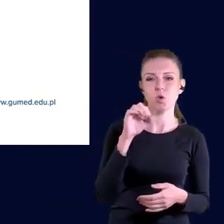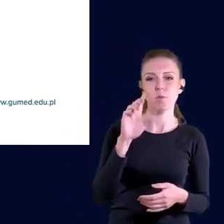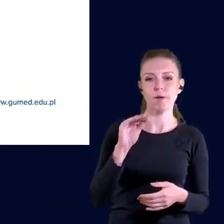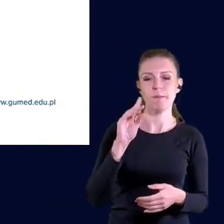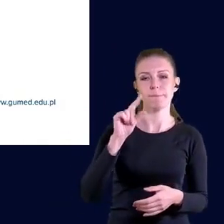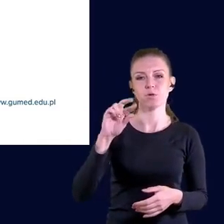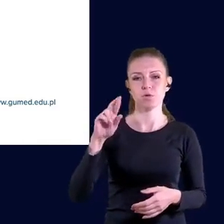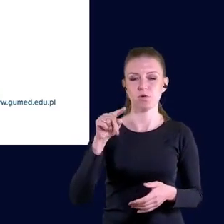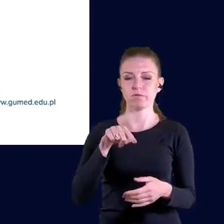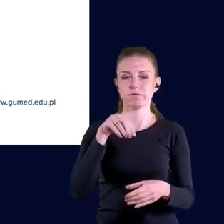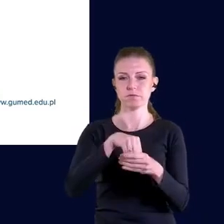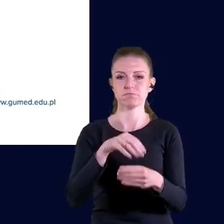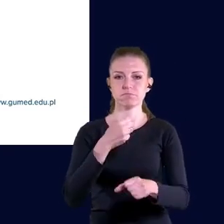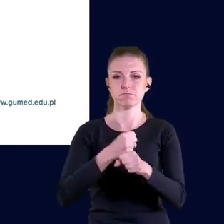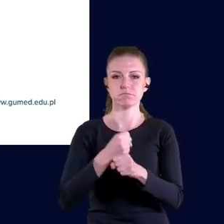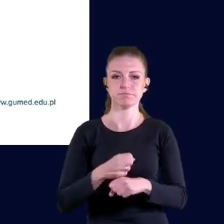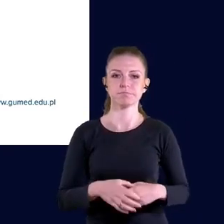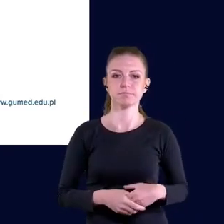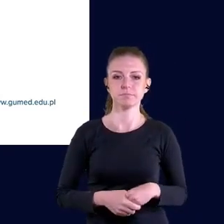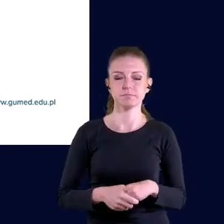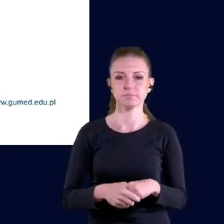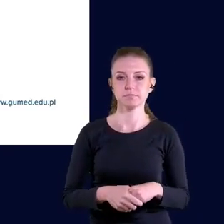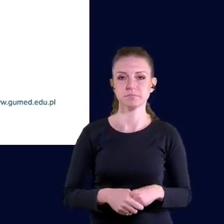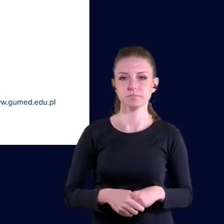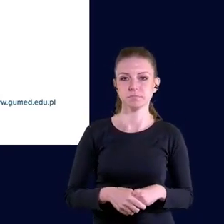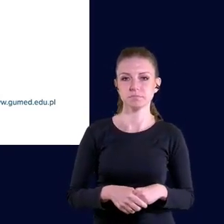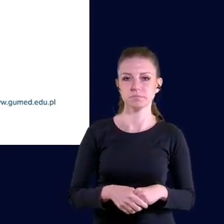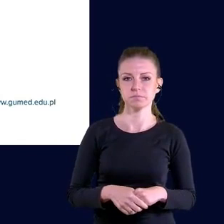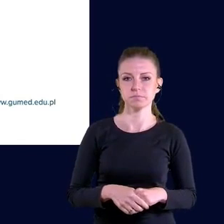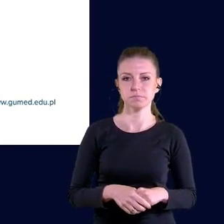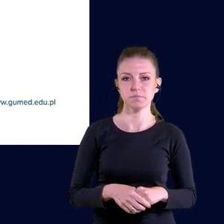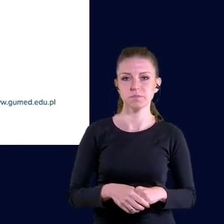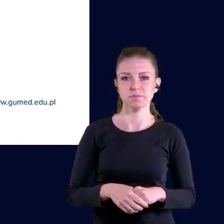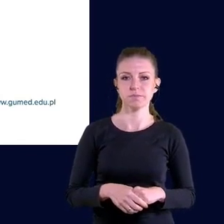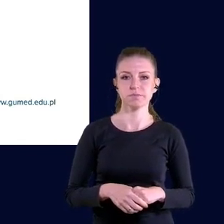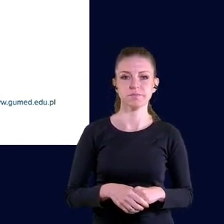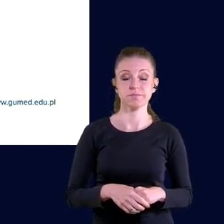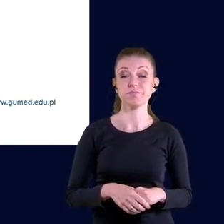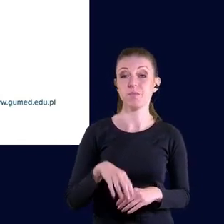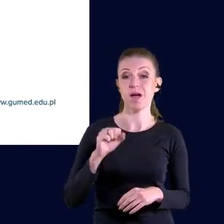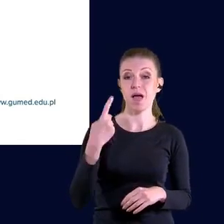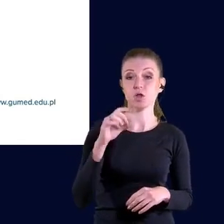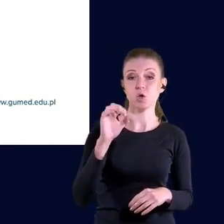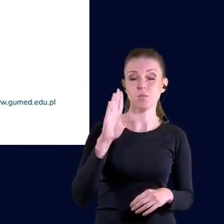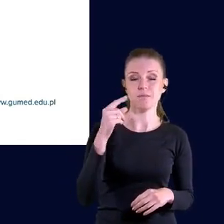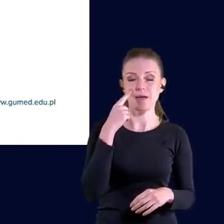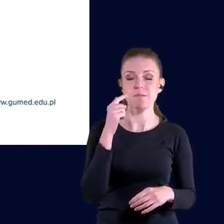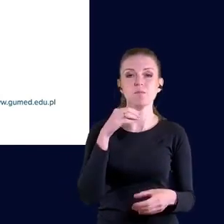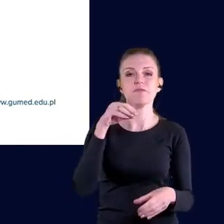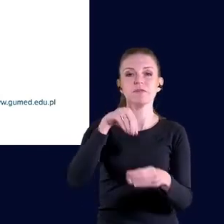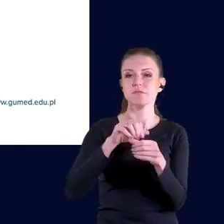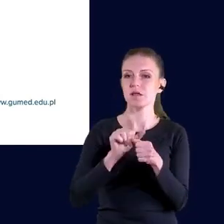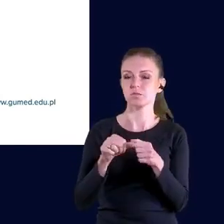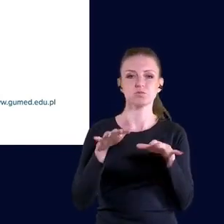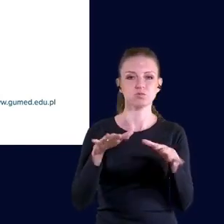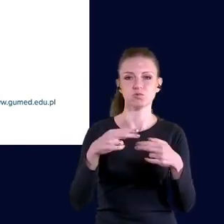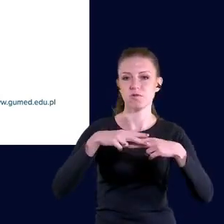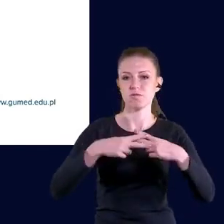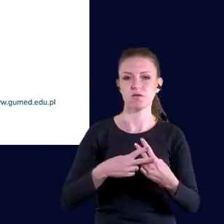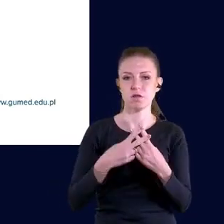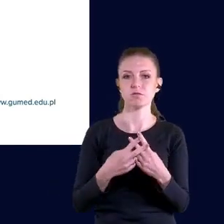slajd a dobę posiada szereg narzędzi właśnie przeznaczonych do